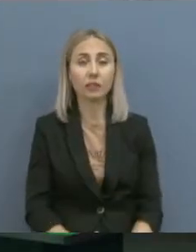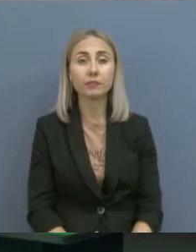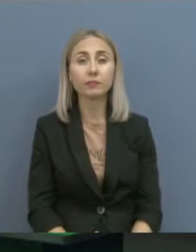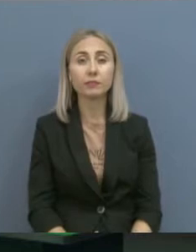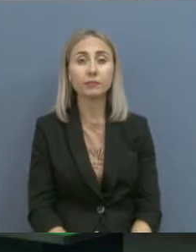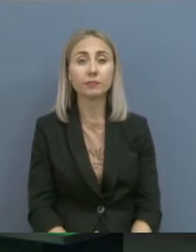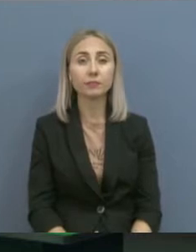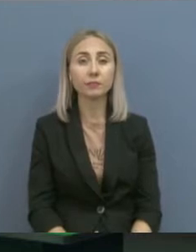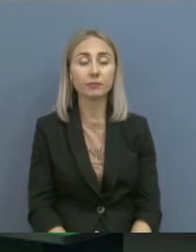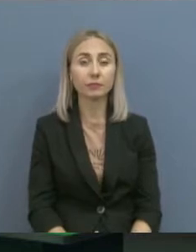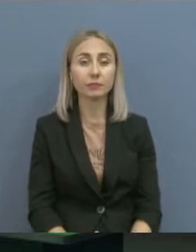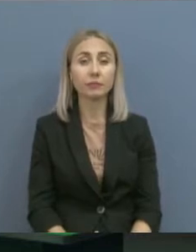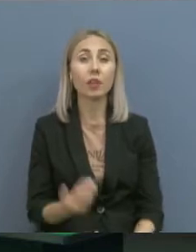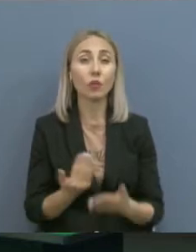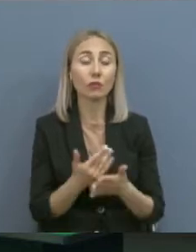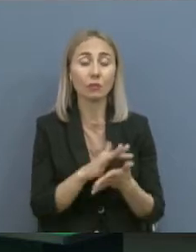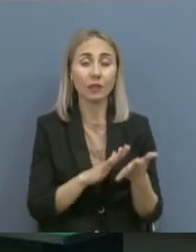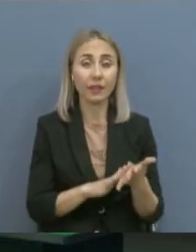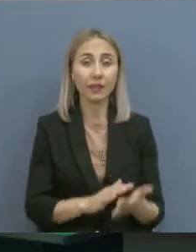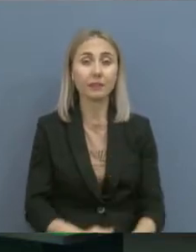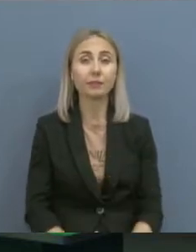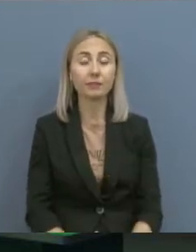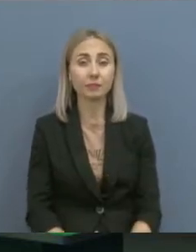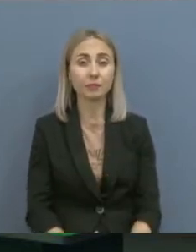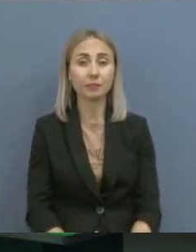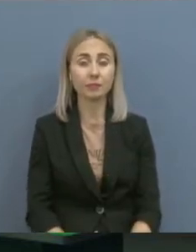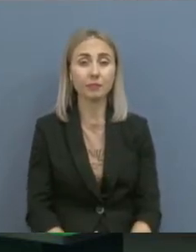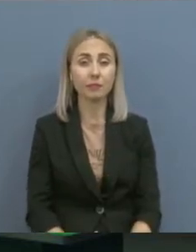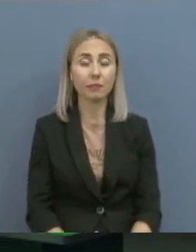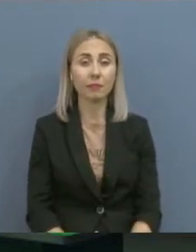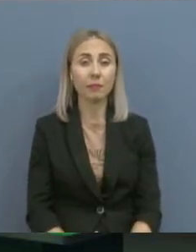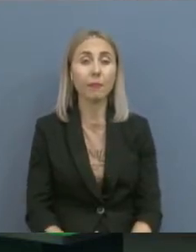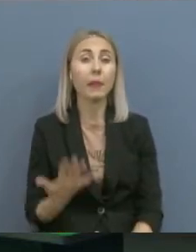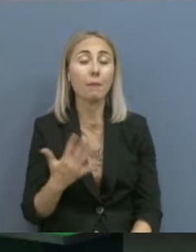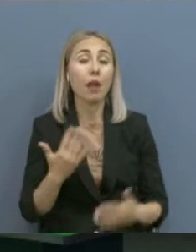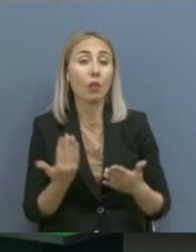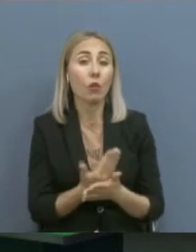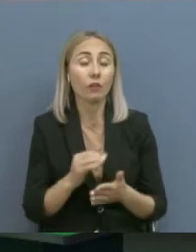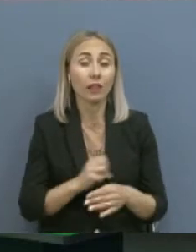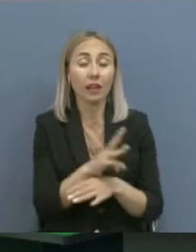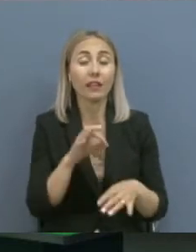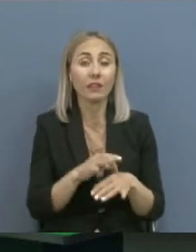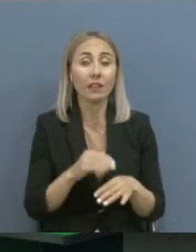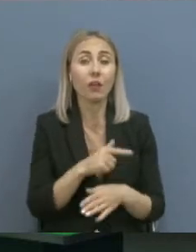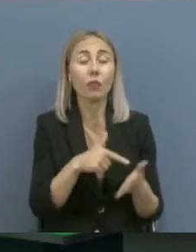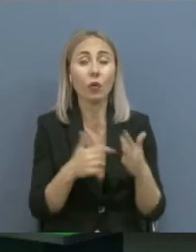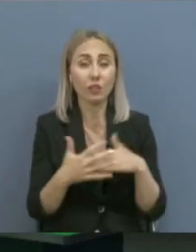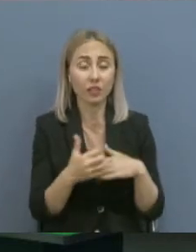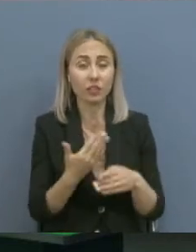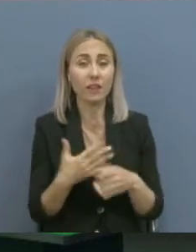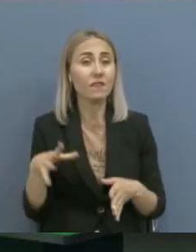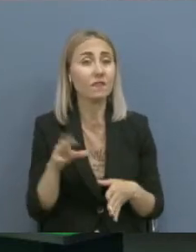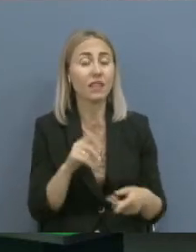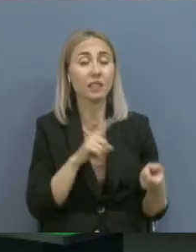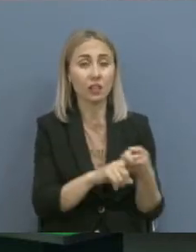Хабарымызды өңір жаңалықтарымен жалғастырамыз. Көкшетау қаласында коронавирус инфекциясының 5 жаңа дерегі анықталды. Науқастардың барлығы